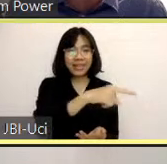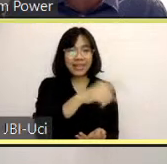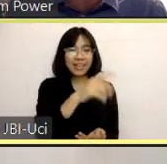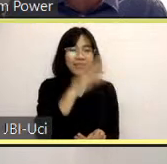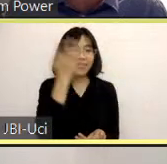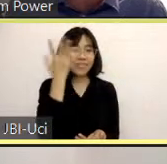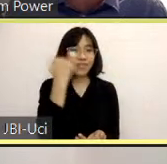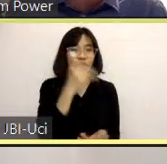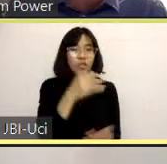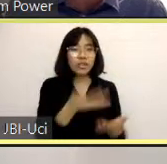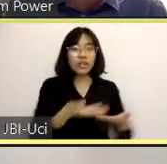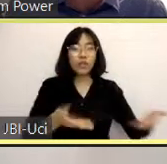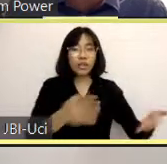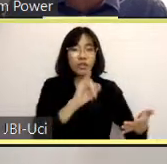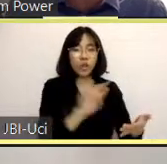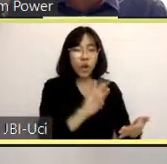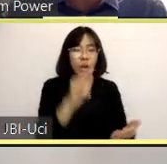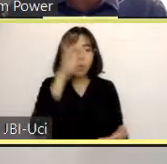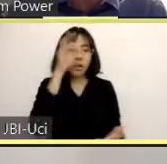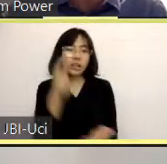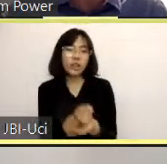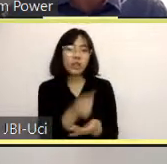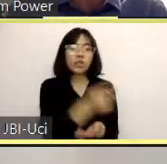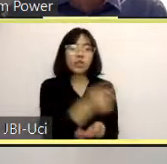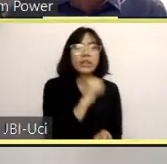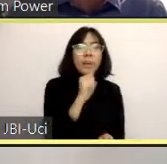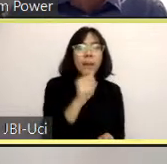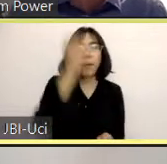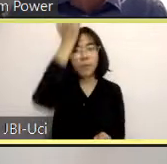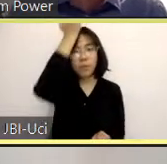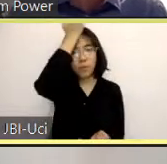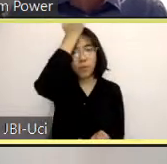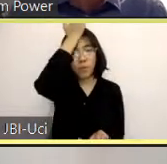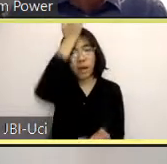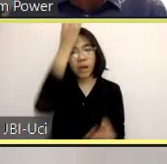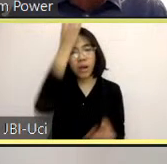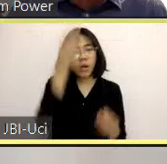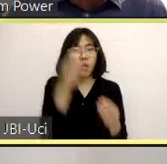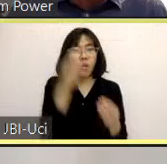Jokowi itu adalah seorang wakil bupati, kalau tidak salah ya.